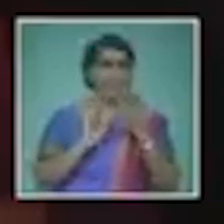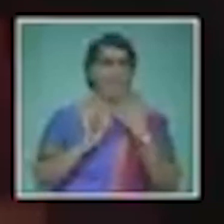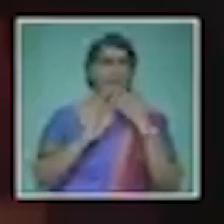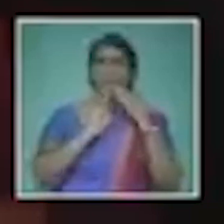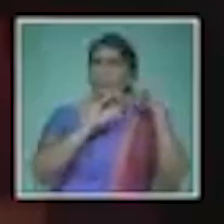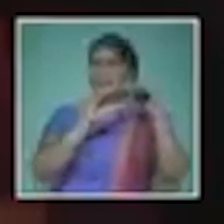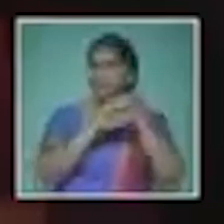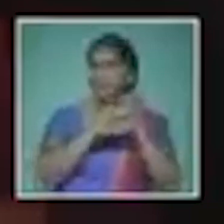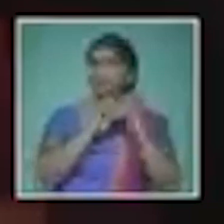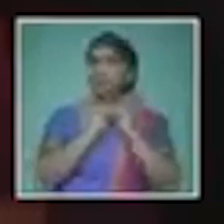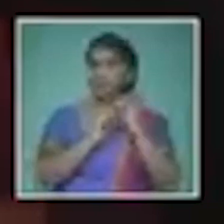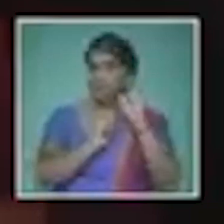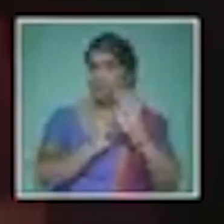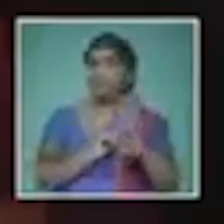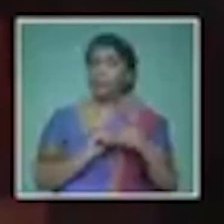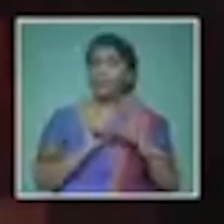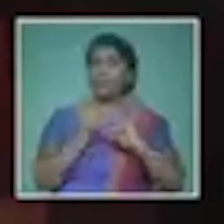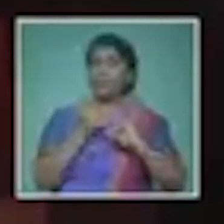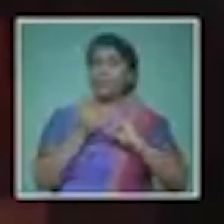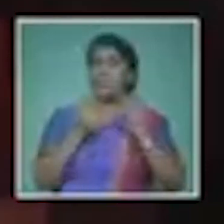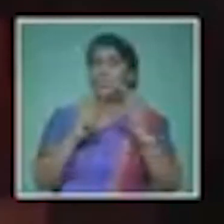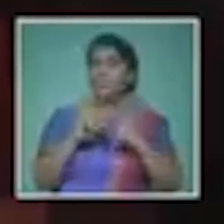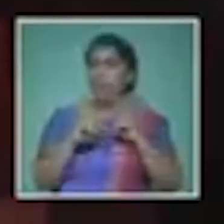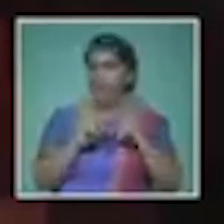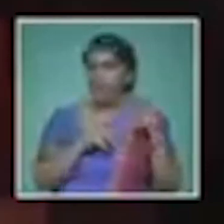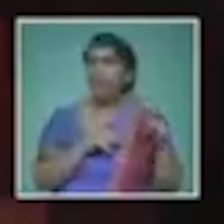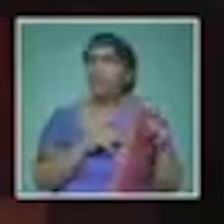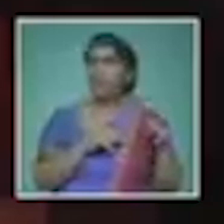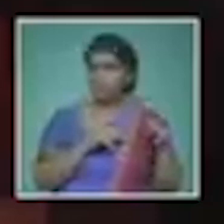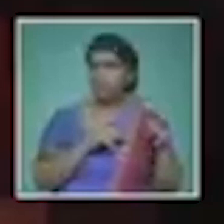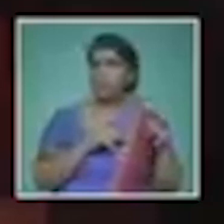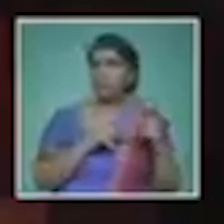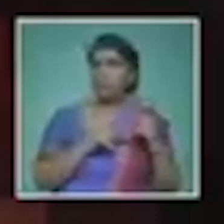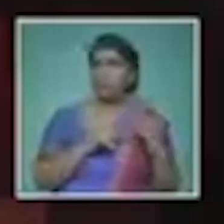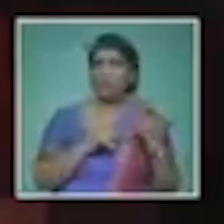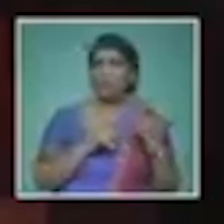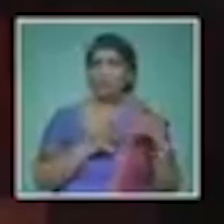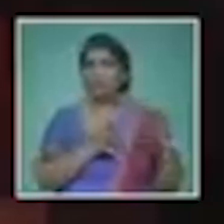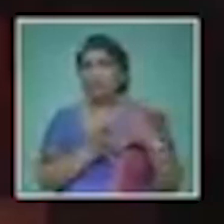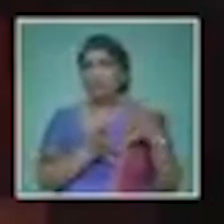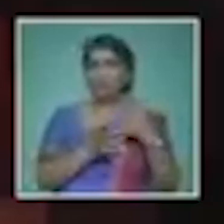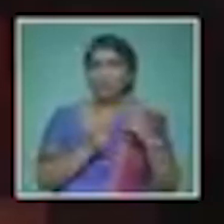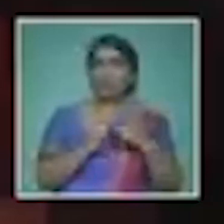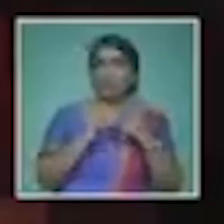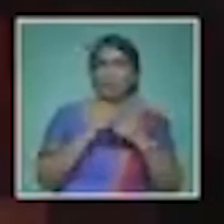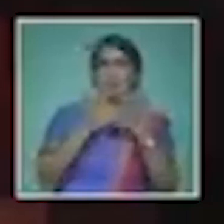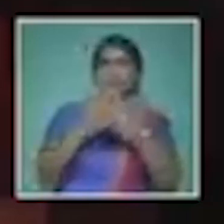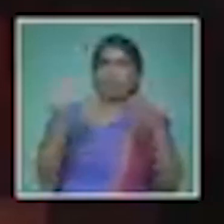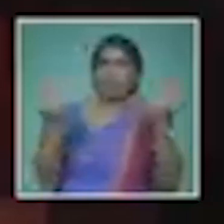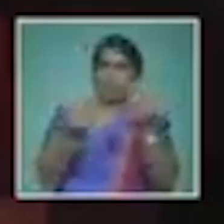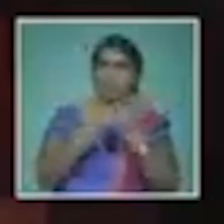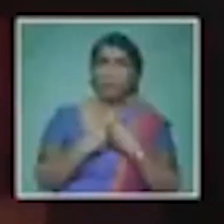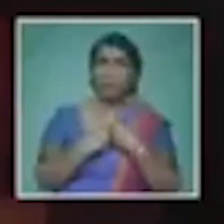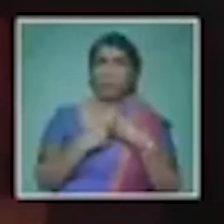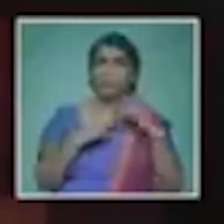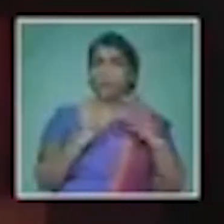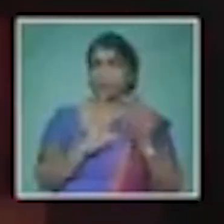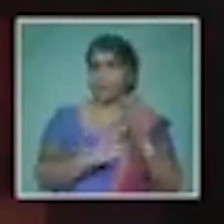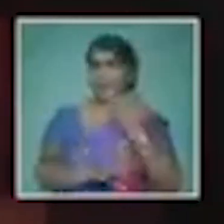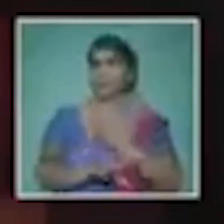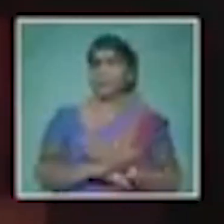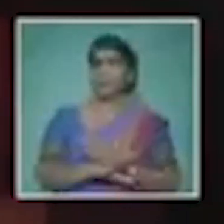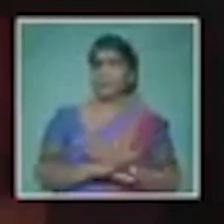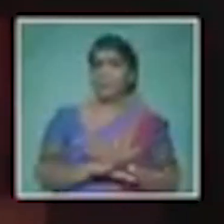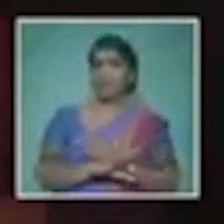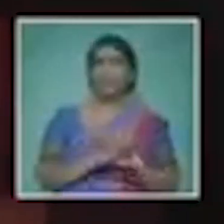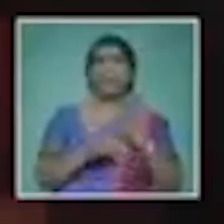எப்போதும் மதிப்பதாகவும் நிபந்தனைக்கின்றி ஊடக சுதந்திரத்திற்காக முன்னிற்கின்றோம். அரசாங்கத்தின் பொய்யான ஊடக செயற்பாடுகளை தாம் கண்டிக்கின்றோம்